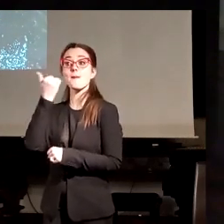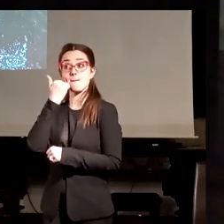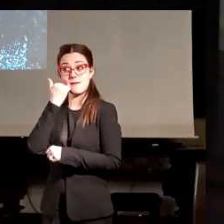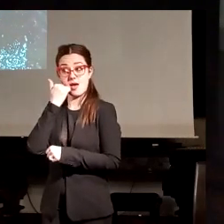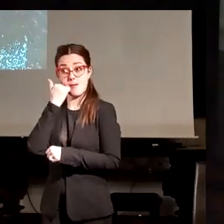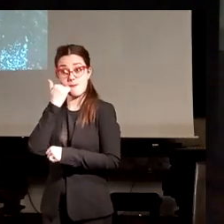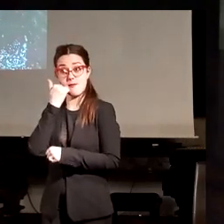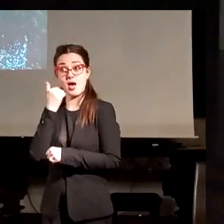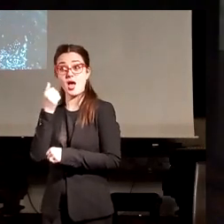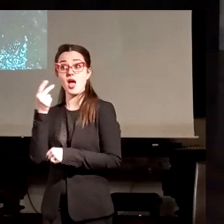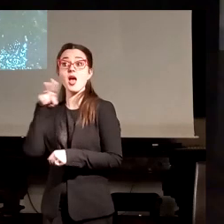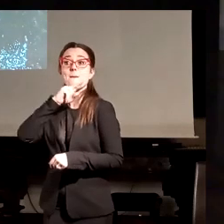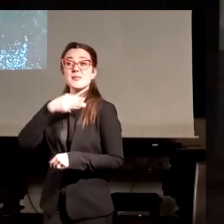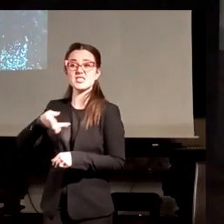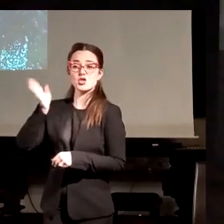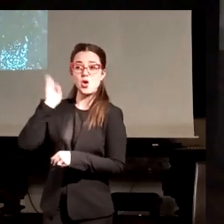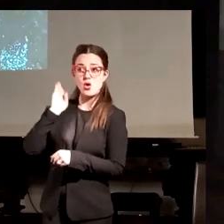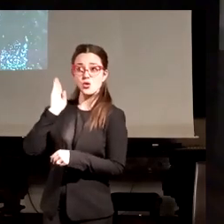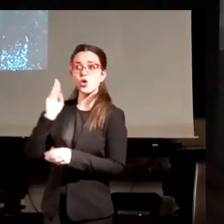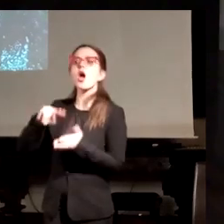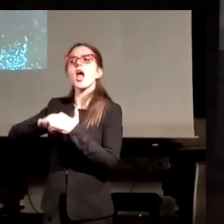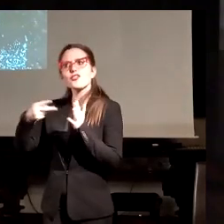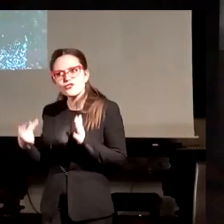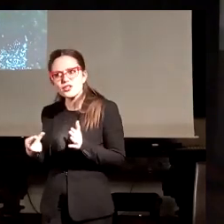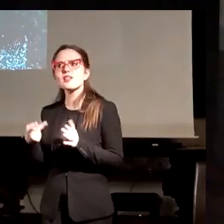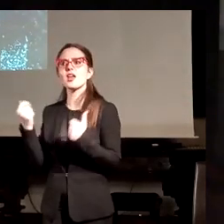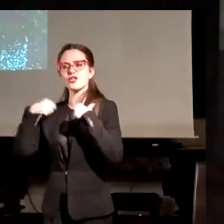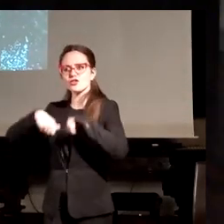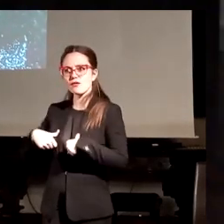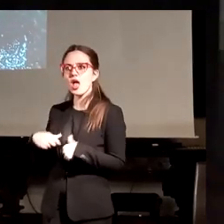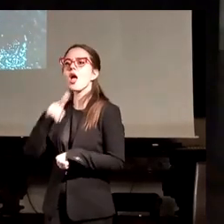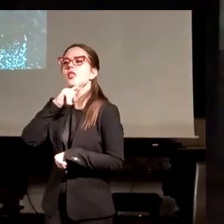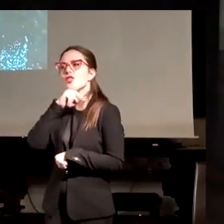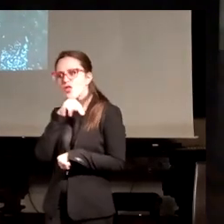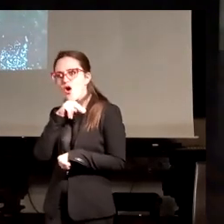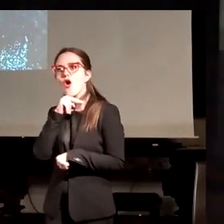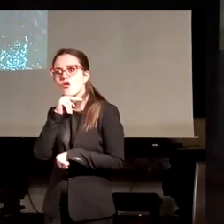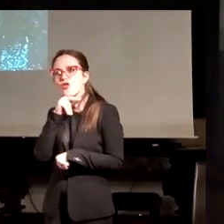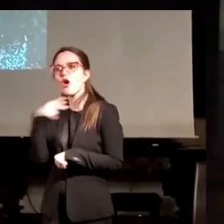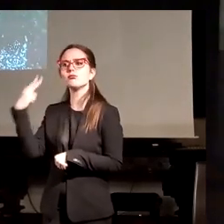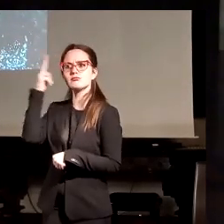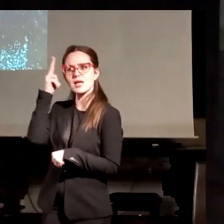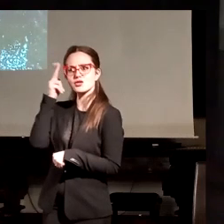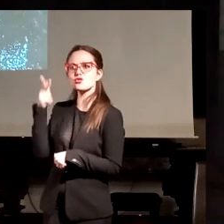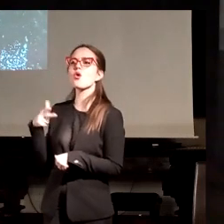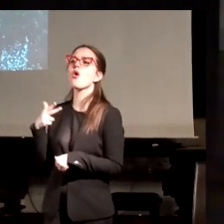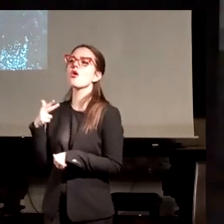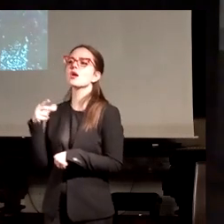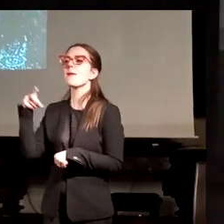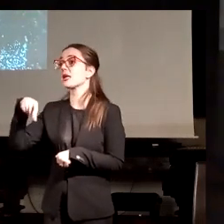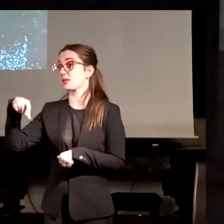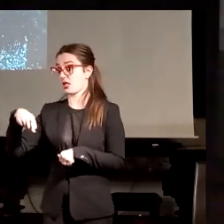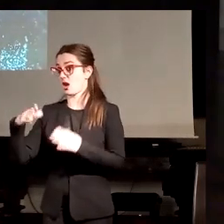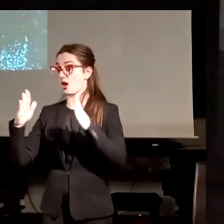bisnonno era ingegnere civile il nonno era pastore presbiteriano con una vasta e ricca